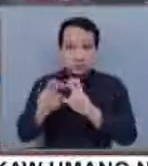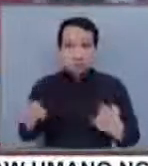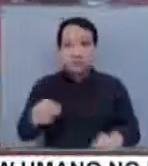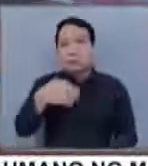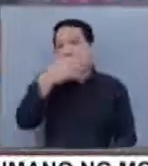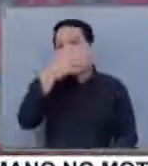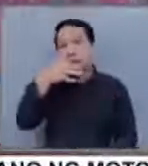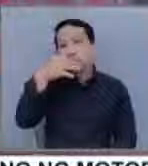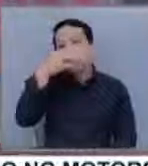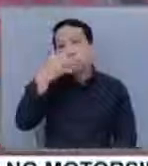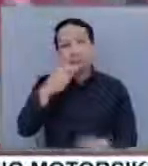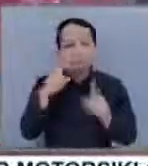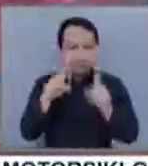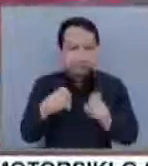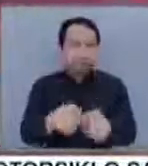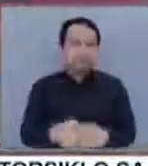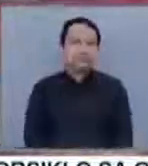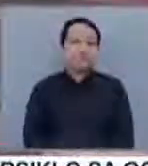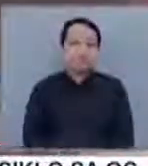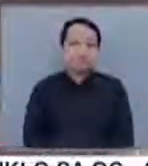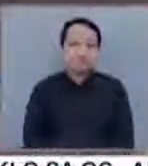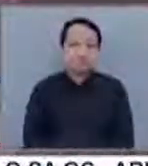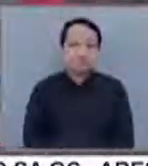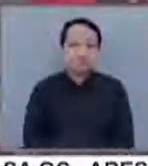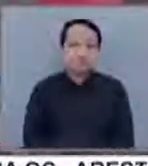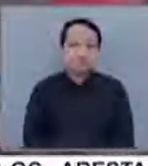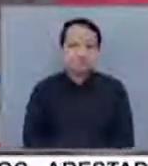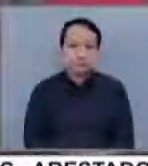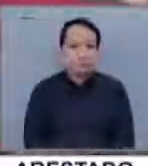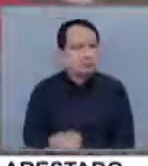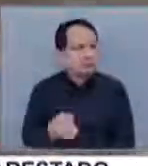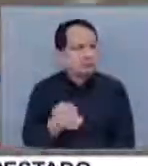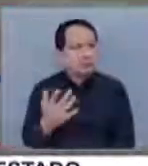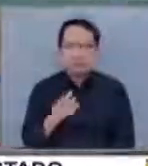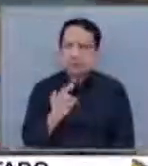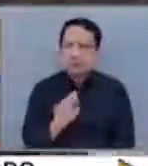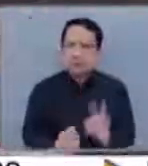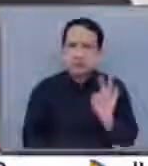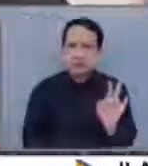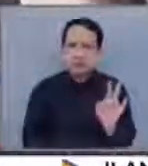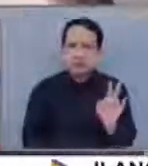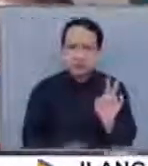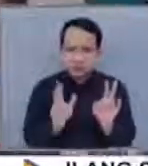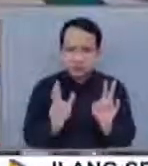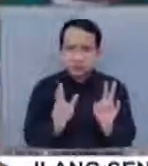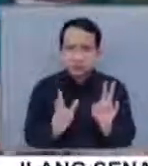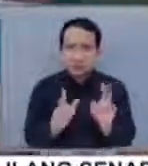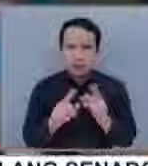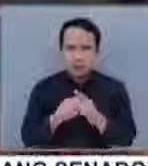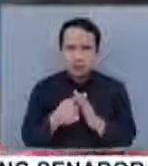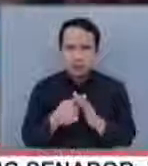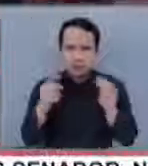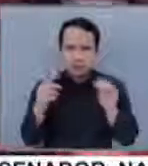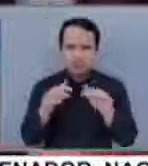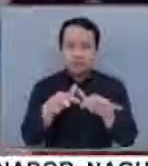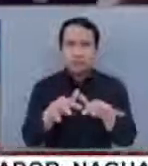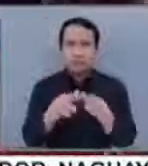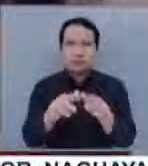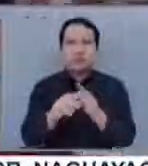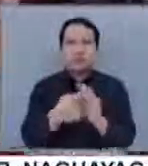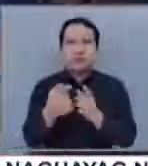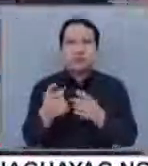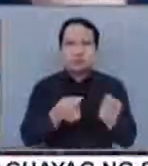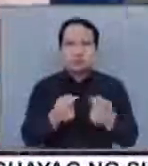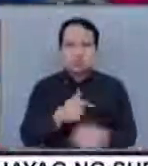At Audrey, mga around 7:30 ay nagsisimula na rin ang iba na magtanim